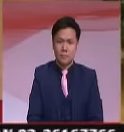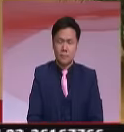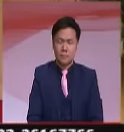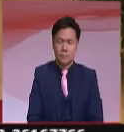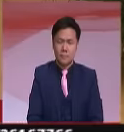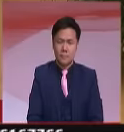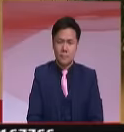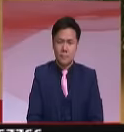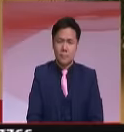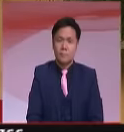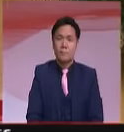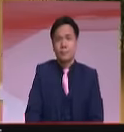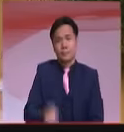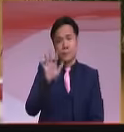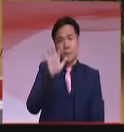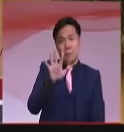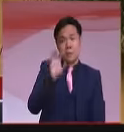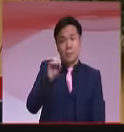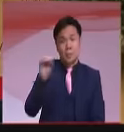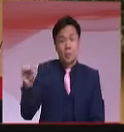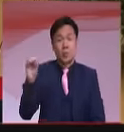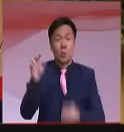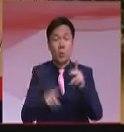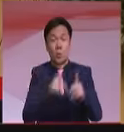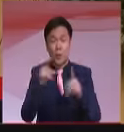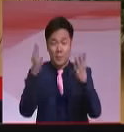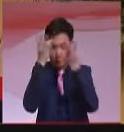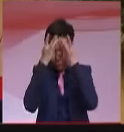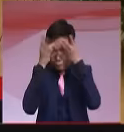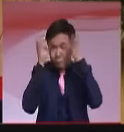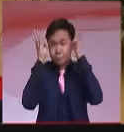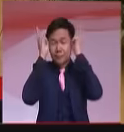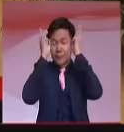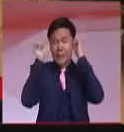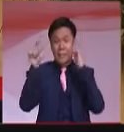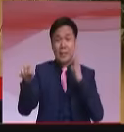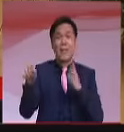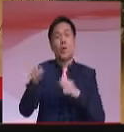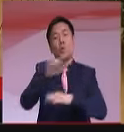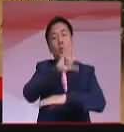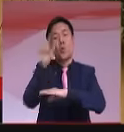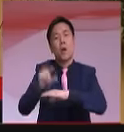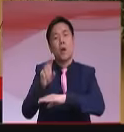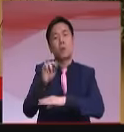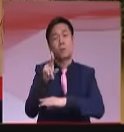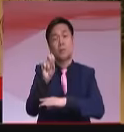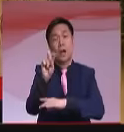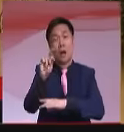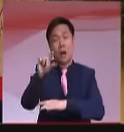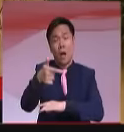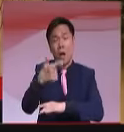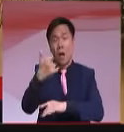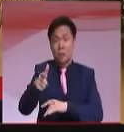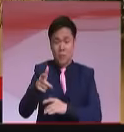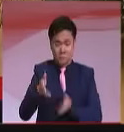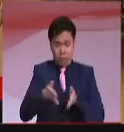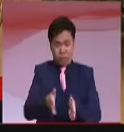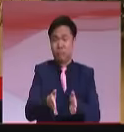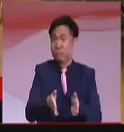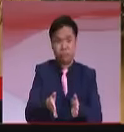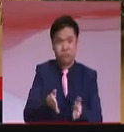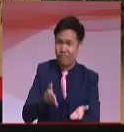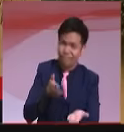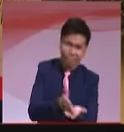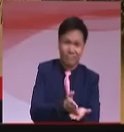sementara itu 500 penduduk orang asli batik di Kampung Pasir tinggi gua musang terputus hubungan selepas air sungai